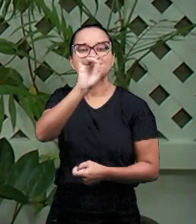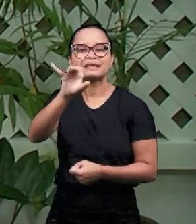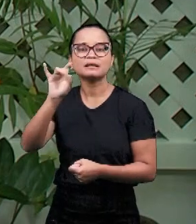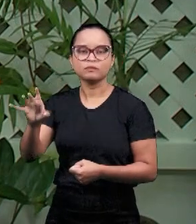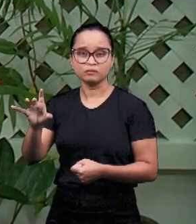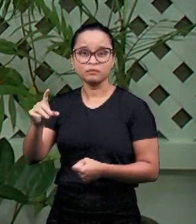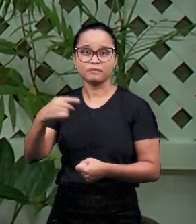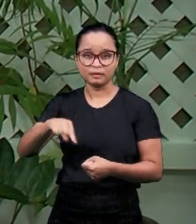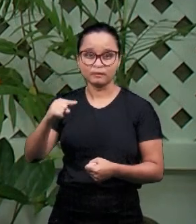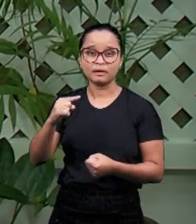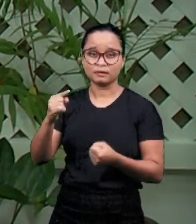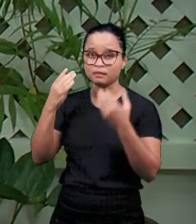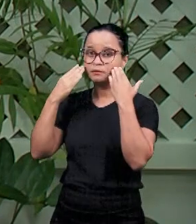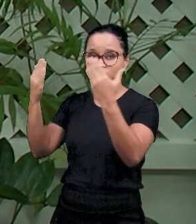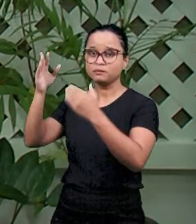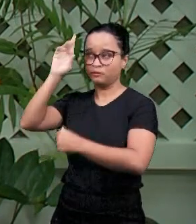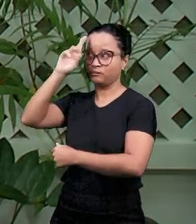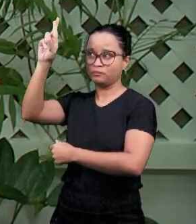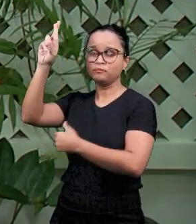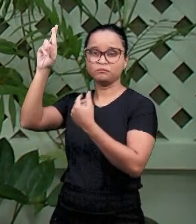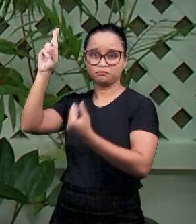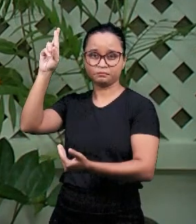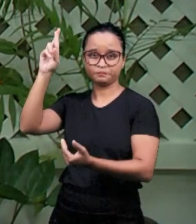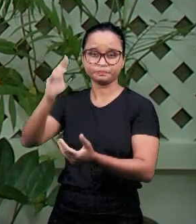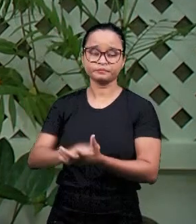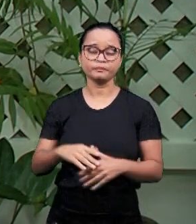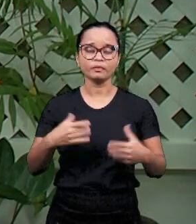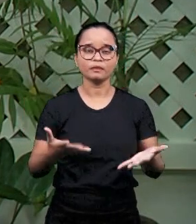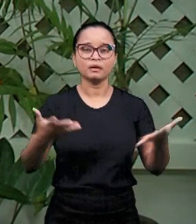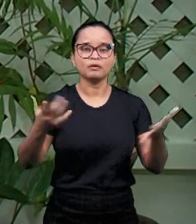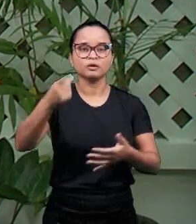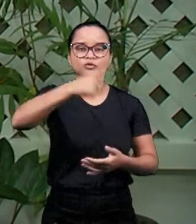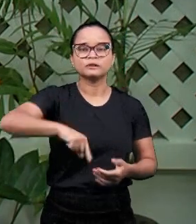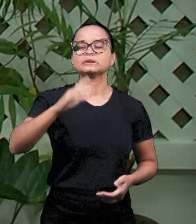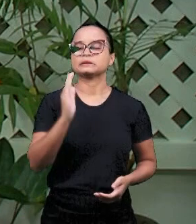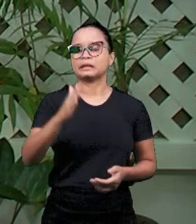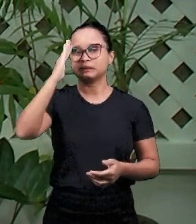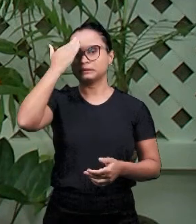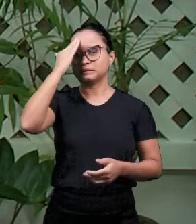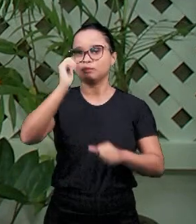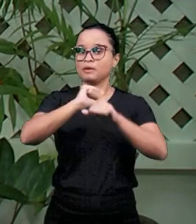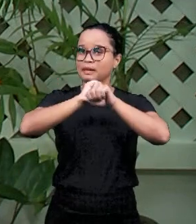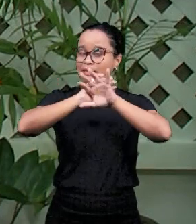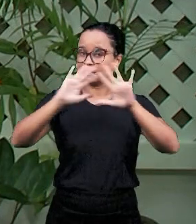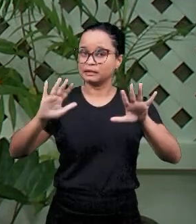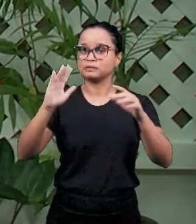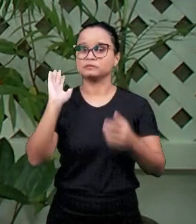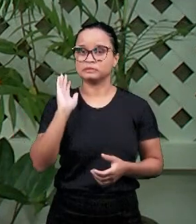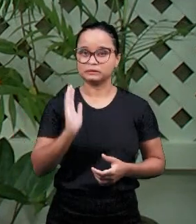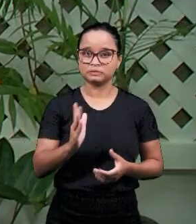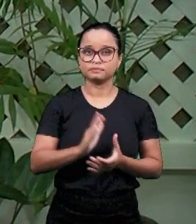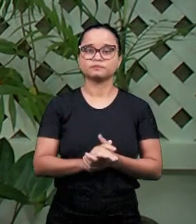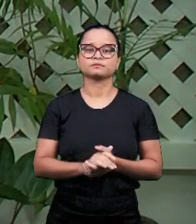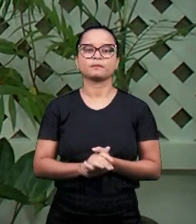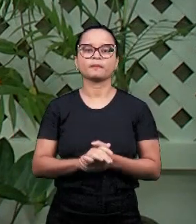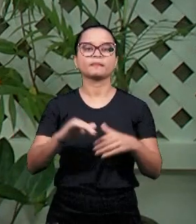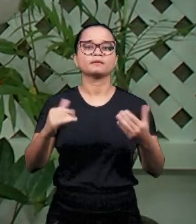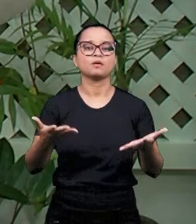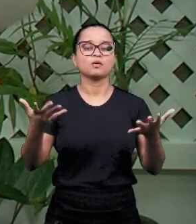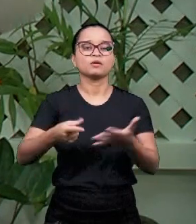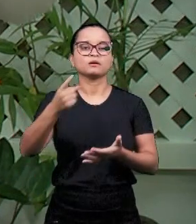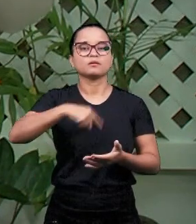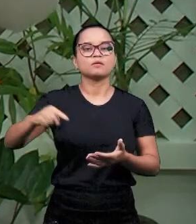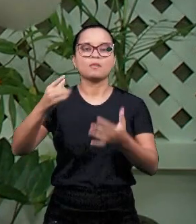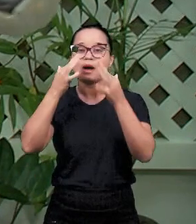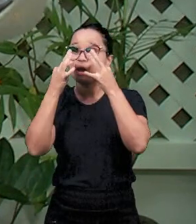rendre compte au Seigneur. Donc, revenons ici maintenant, une fois ceci compris, on va maintenant